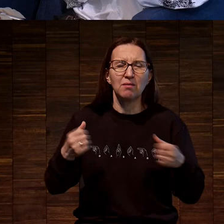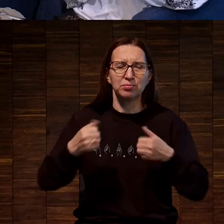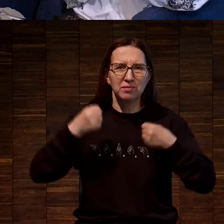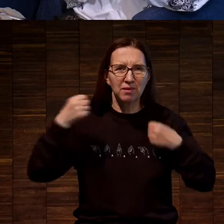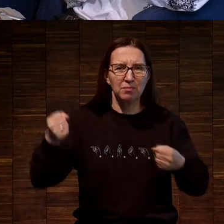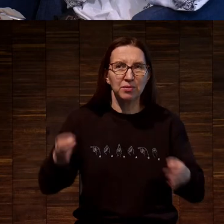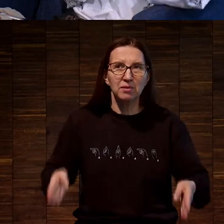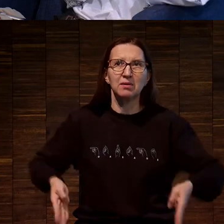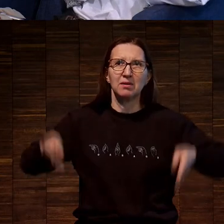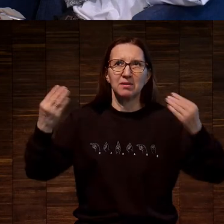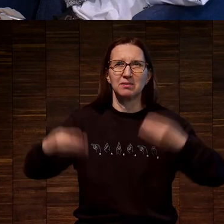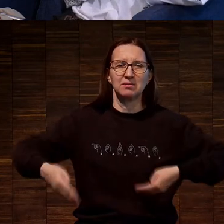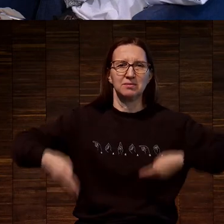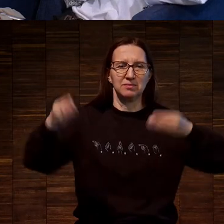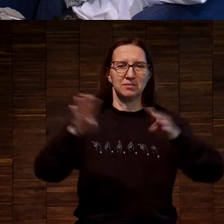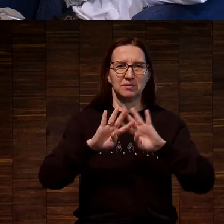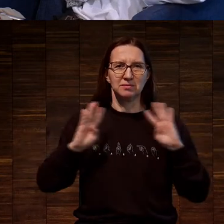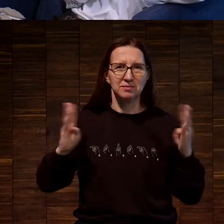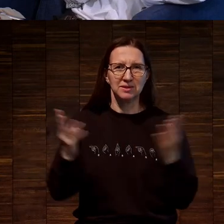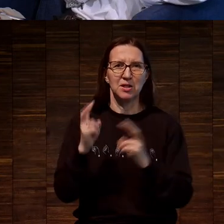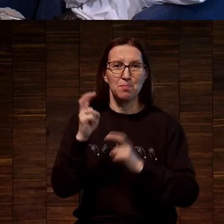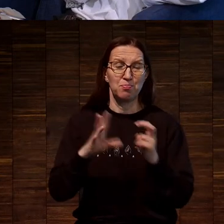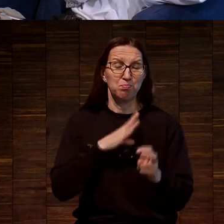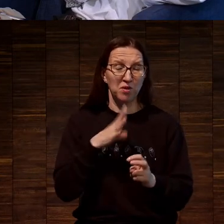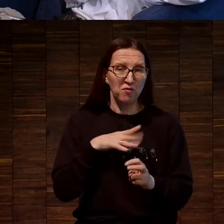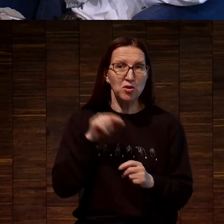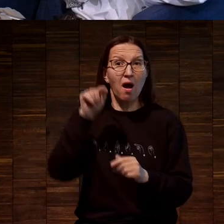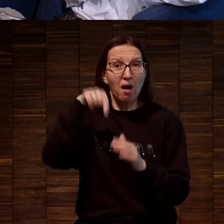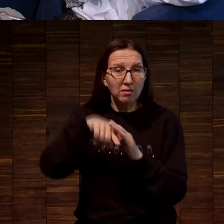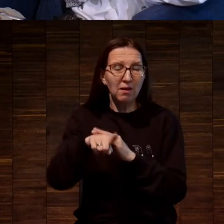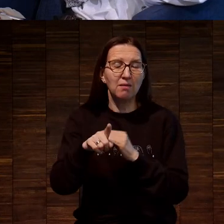стенами крепостными наших промзон.